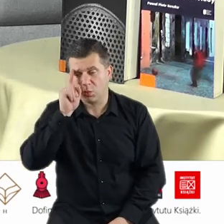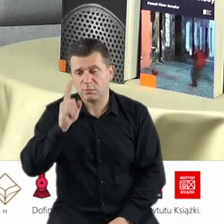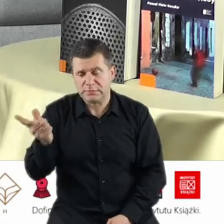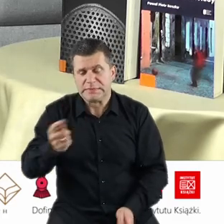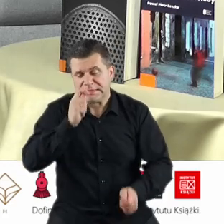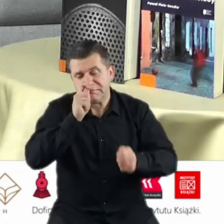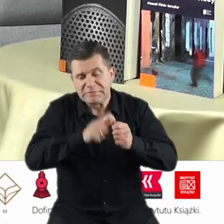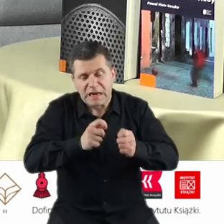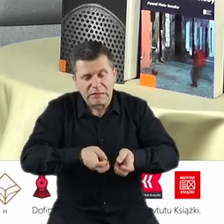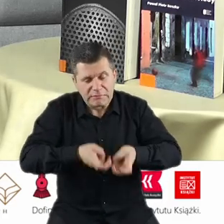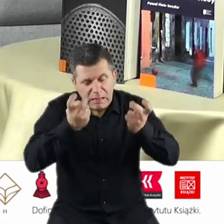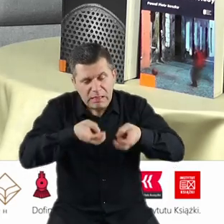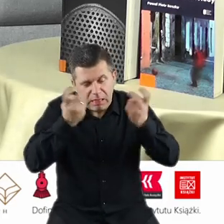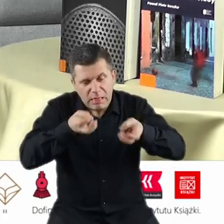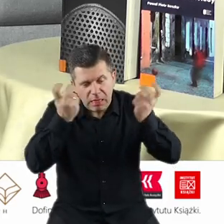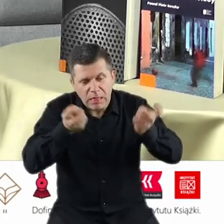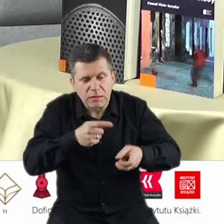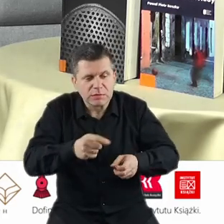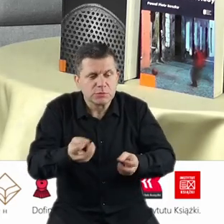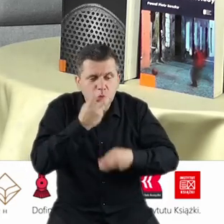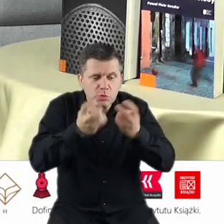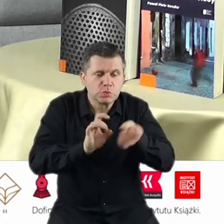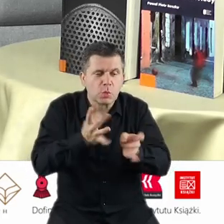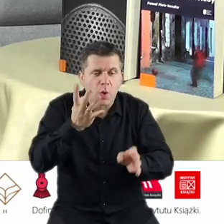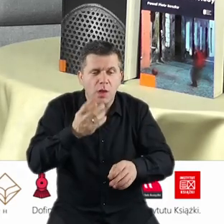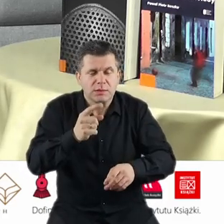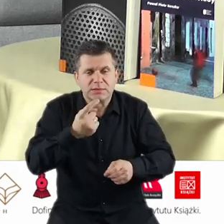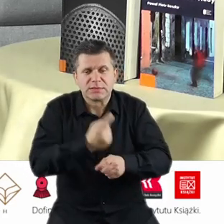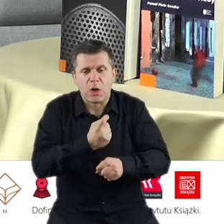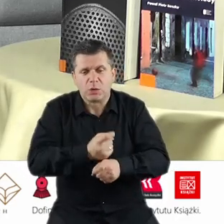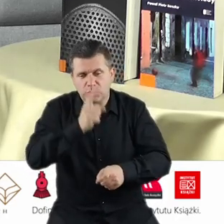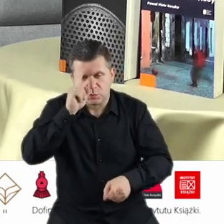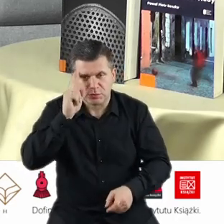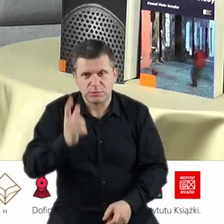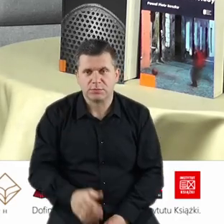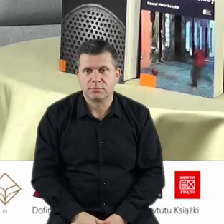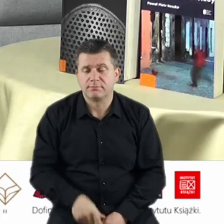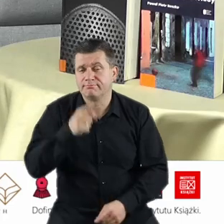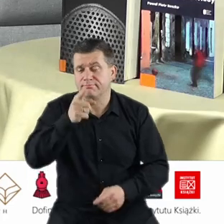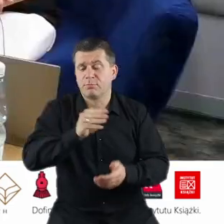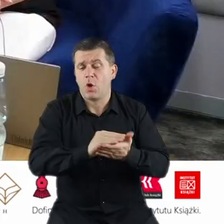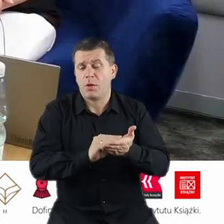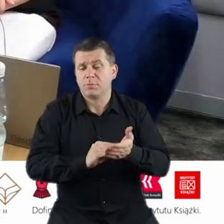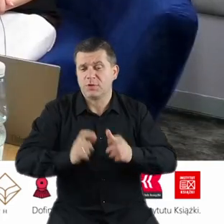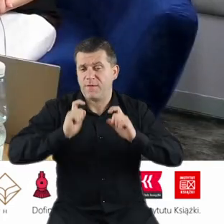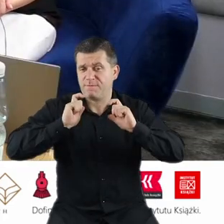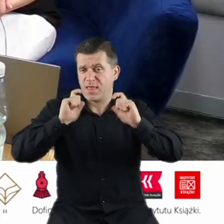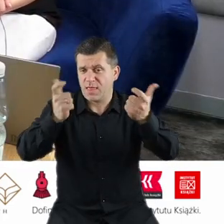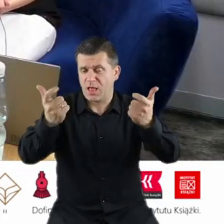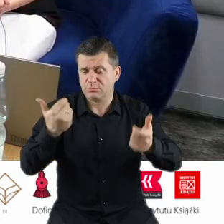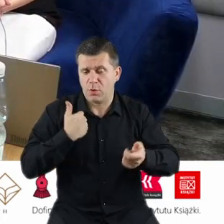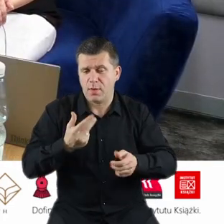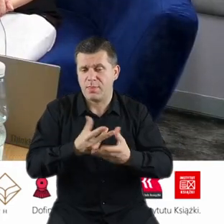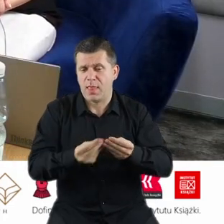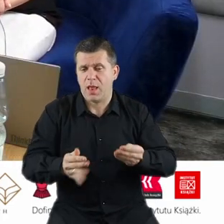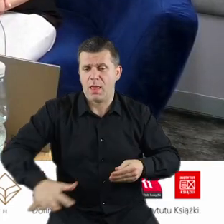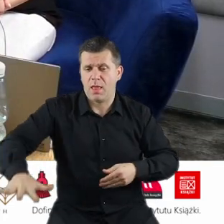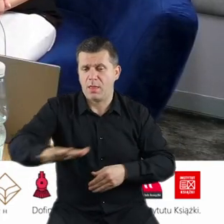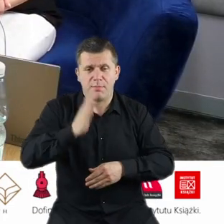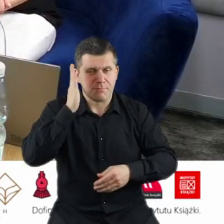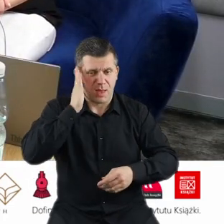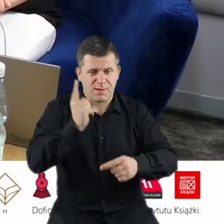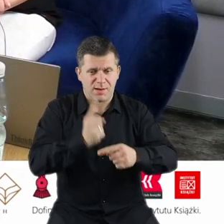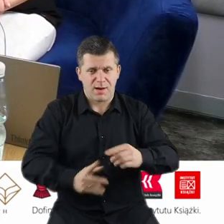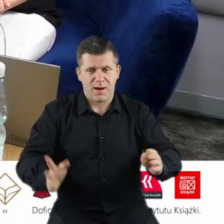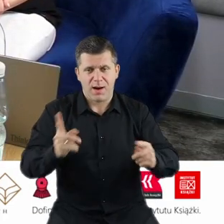z tego, że ktoś postanowił sprawdzić, czy na pewno ofiarom zebrano wszystko. Opisane przez Pana wydarzenia miały miejsce na